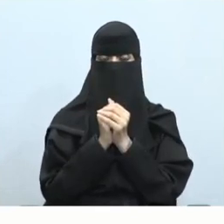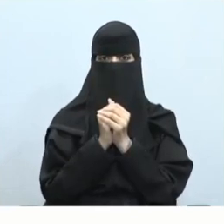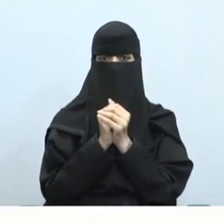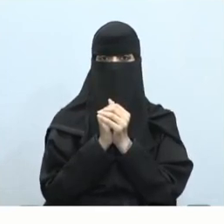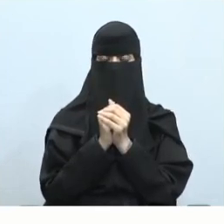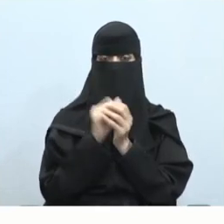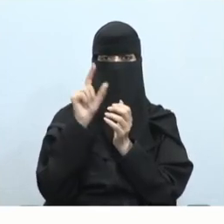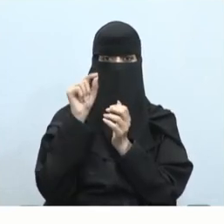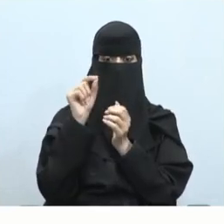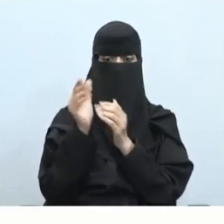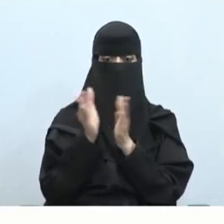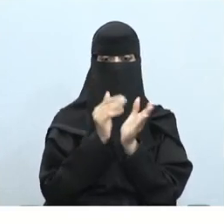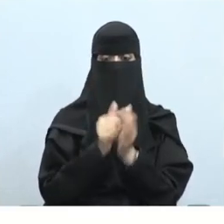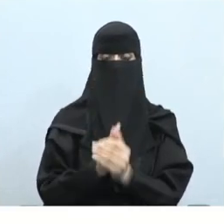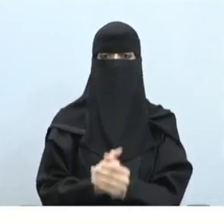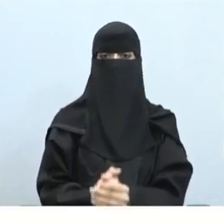ممتازين